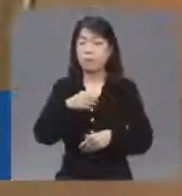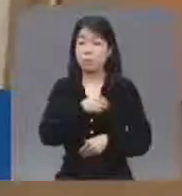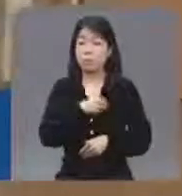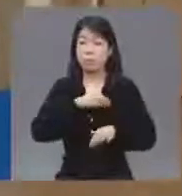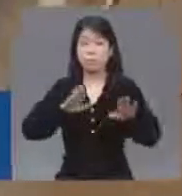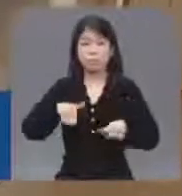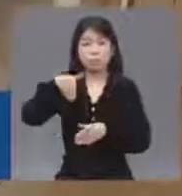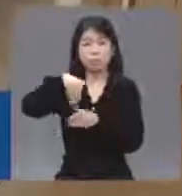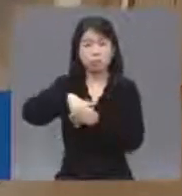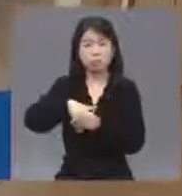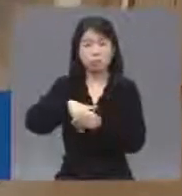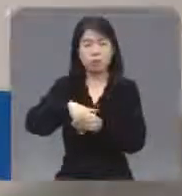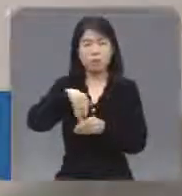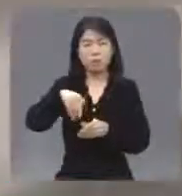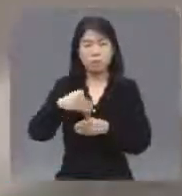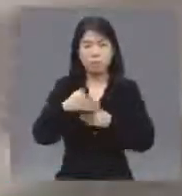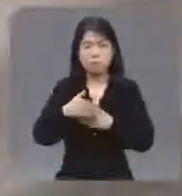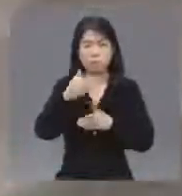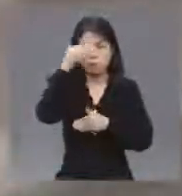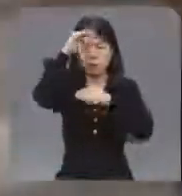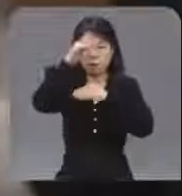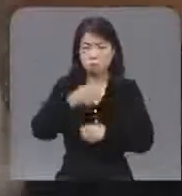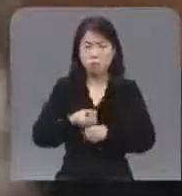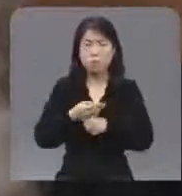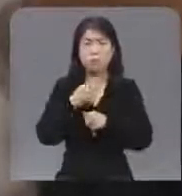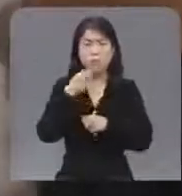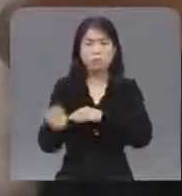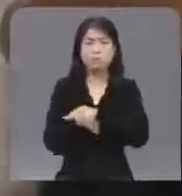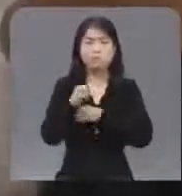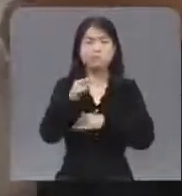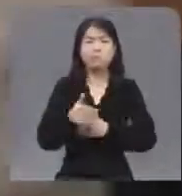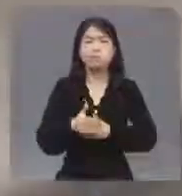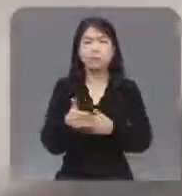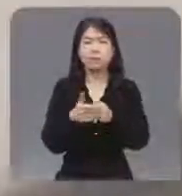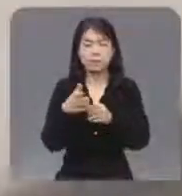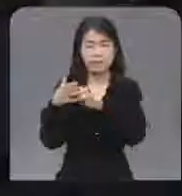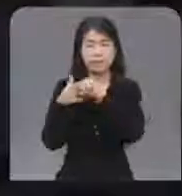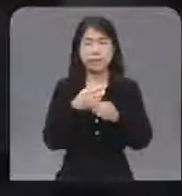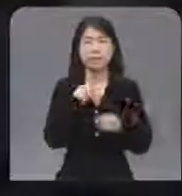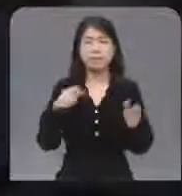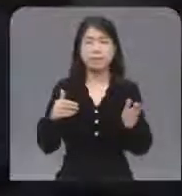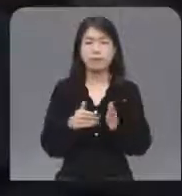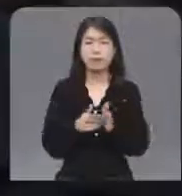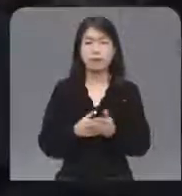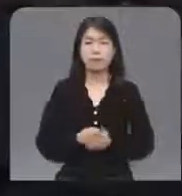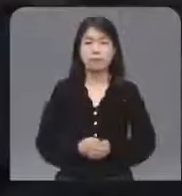이번 선거가 제대로 된 내용 전달 도 없이 졸속으로 치러졌다 며 항의했습니다